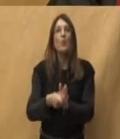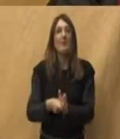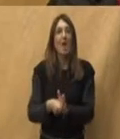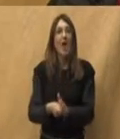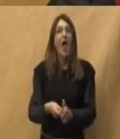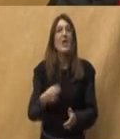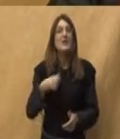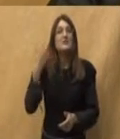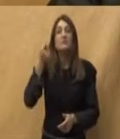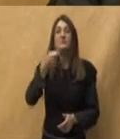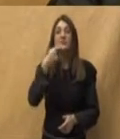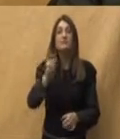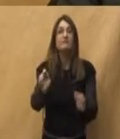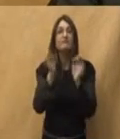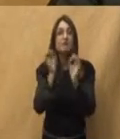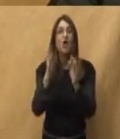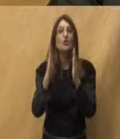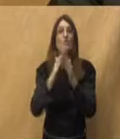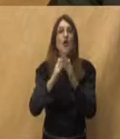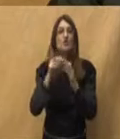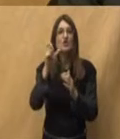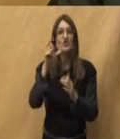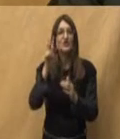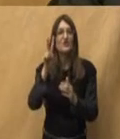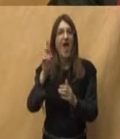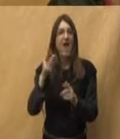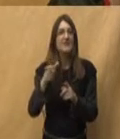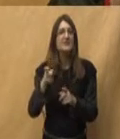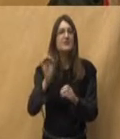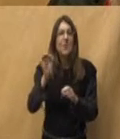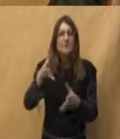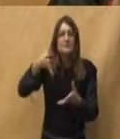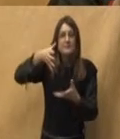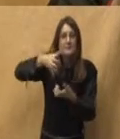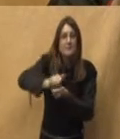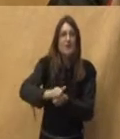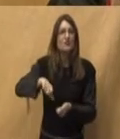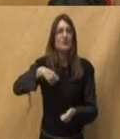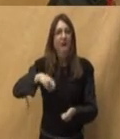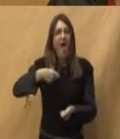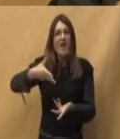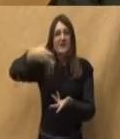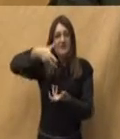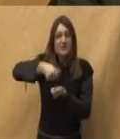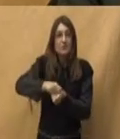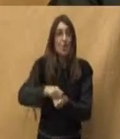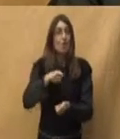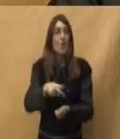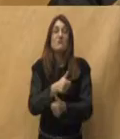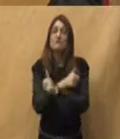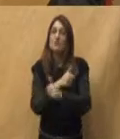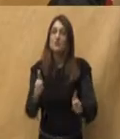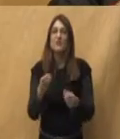nad čvarcima, dobrim domaćim čvarcima koji su jako dobro isjeđeni. To je prvorazredna